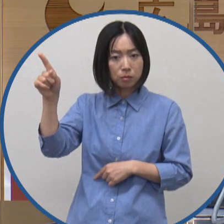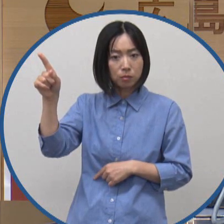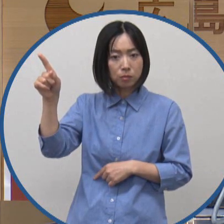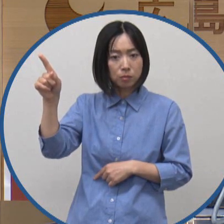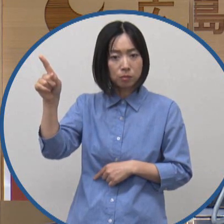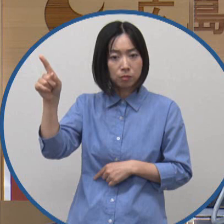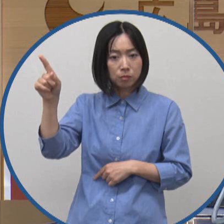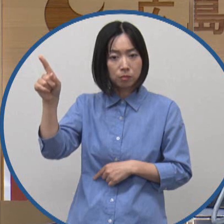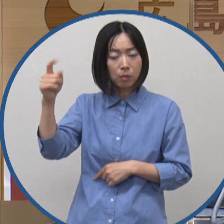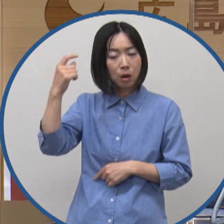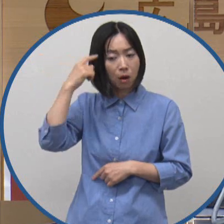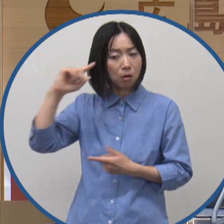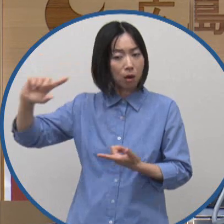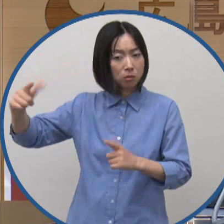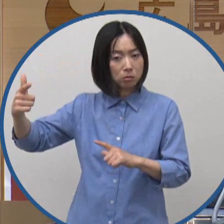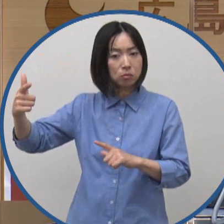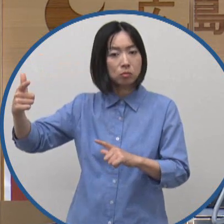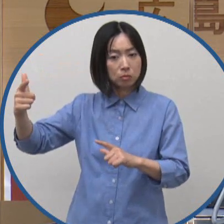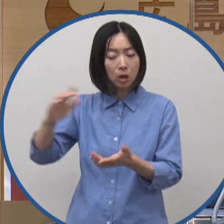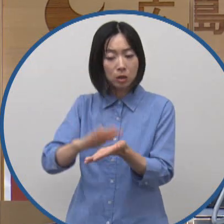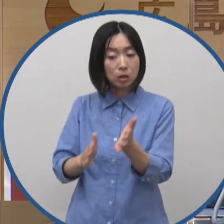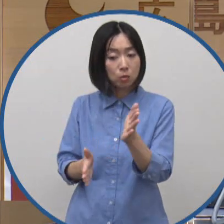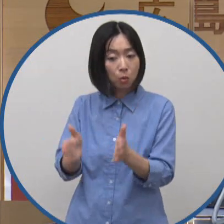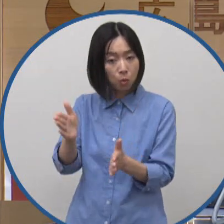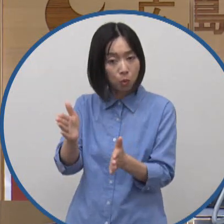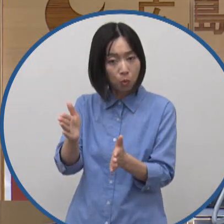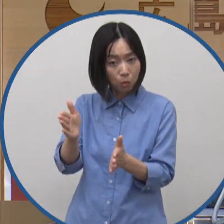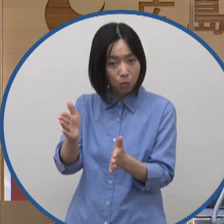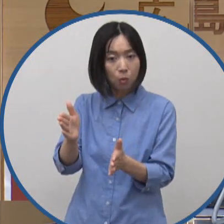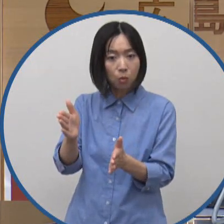そうではなくてですね、医療が